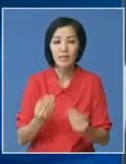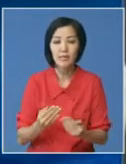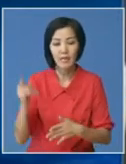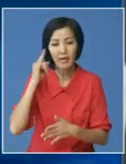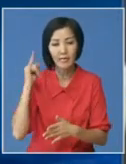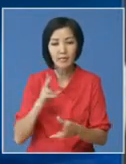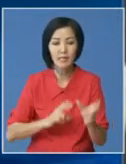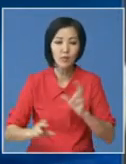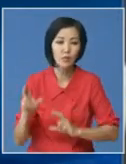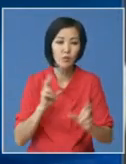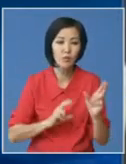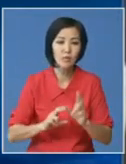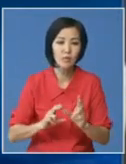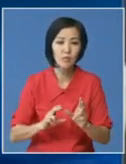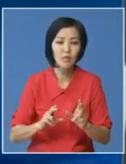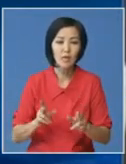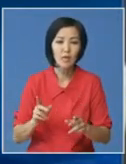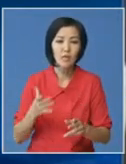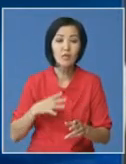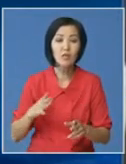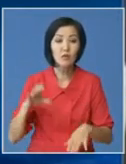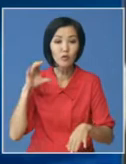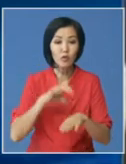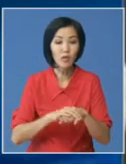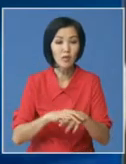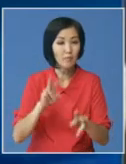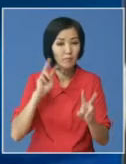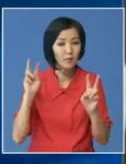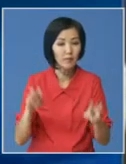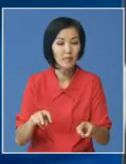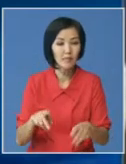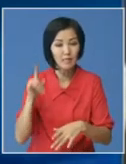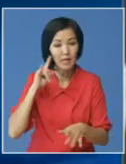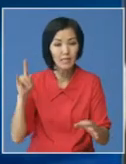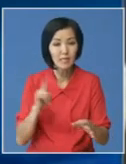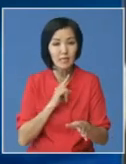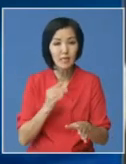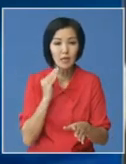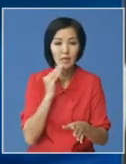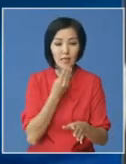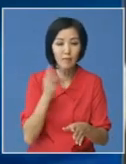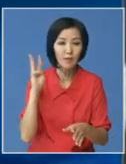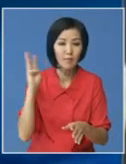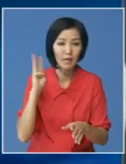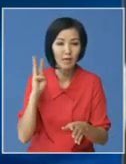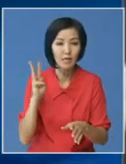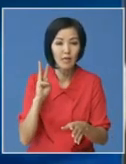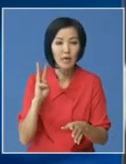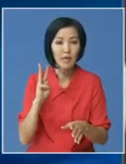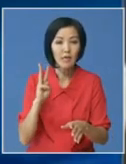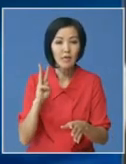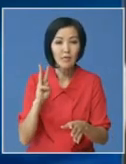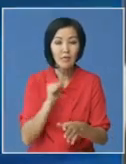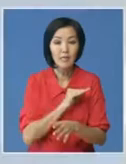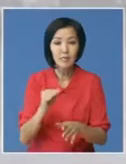қазақстандық студенттердің не үшін ұсталғаны белгісіз. Осыған байланысты Қазақстанның Египеттегі елшілігі Мысыр тарапынан ресми жауап